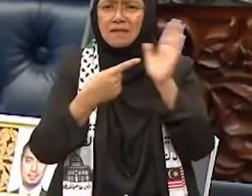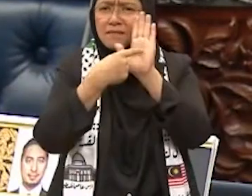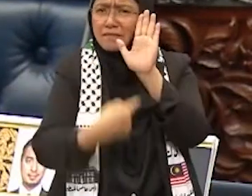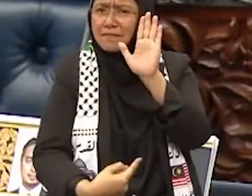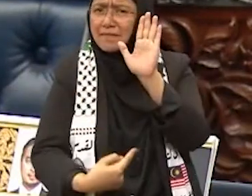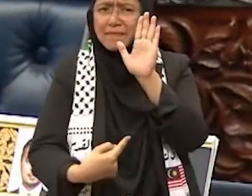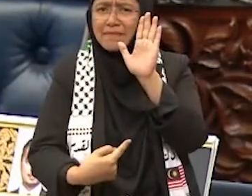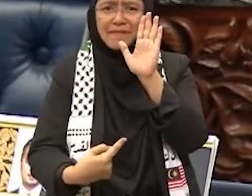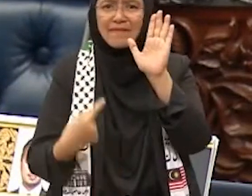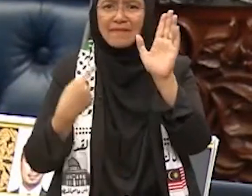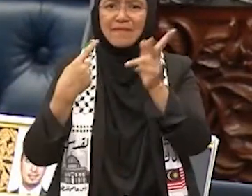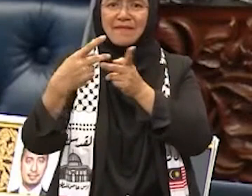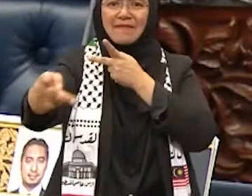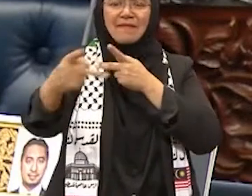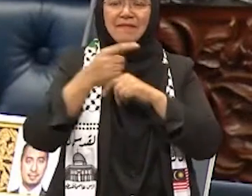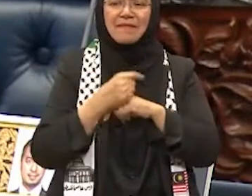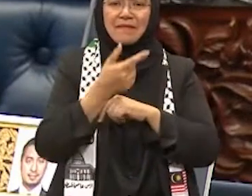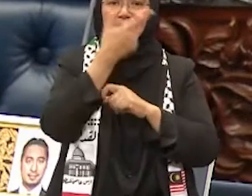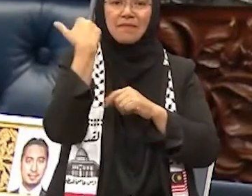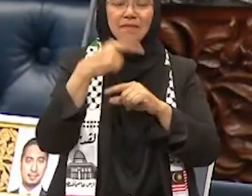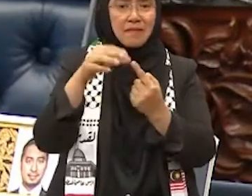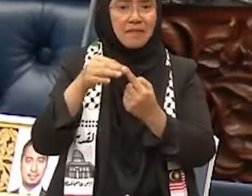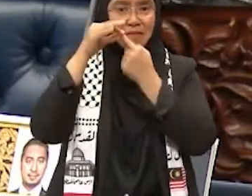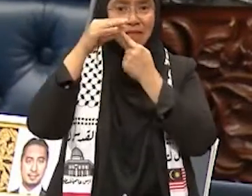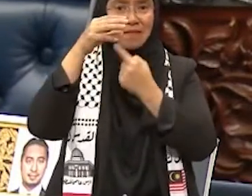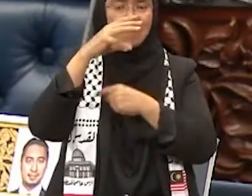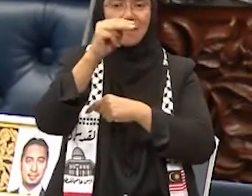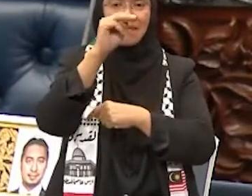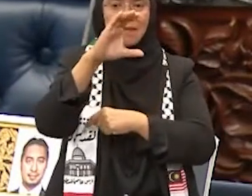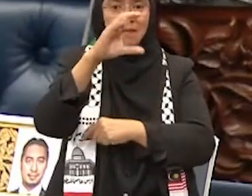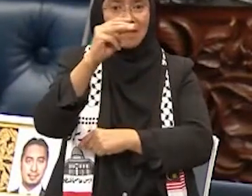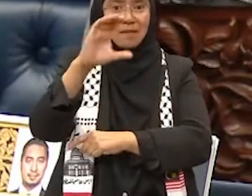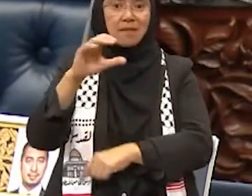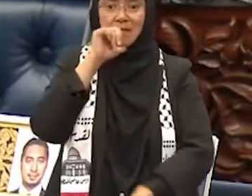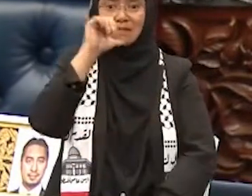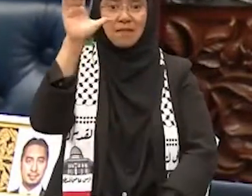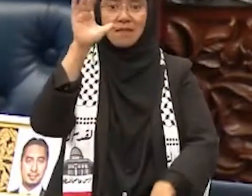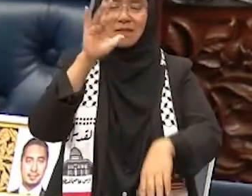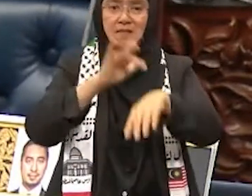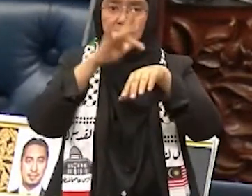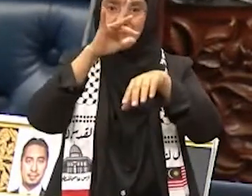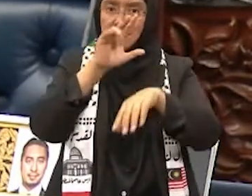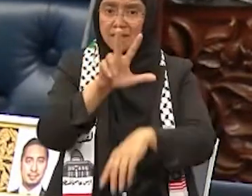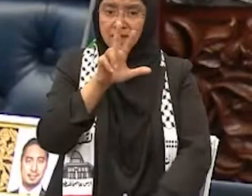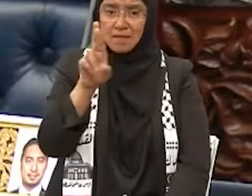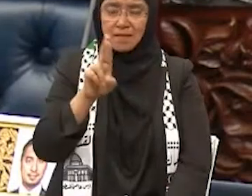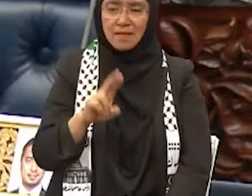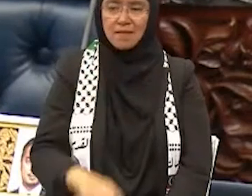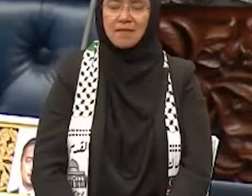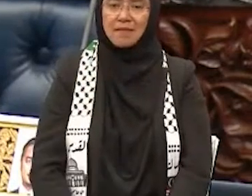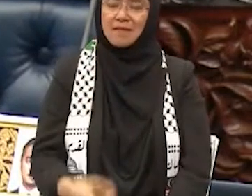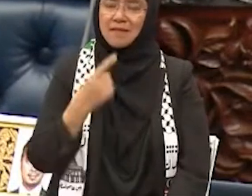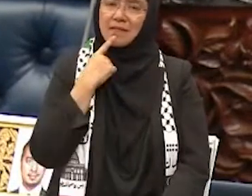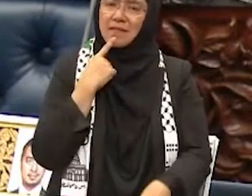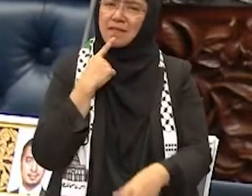terhadap kandungan-kandungan yang tidaklah dilihat menyentuh 3R contohnya saya boleh Sebutkan beberapa posting